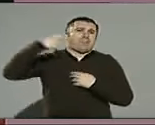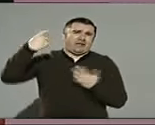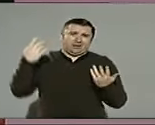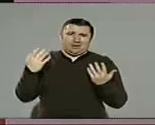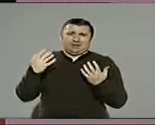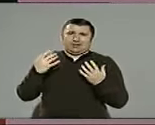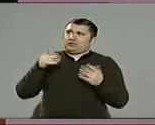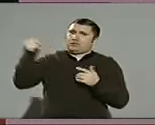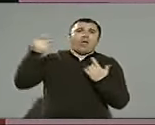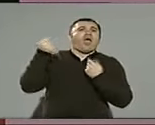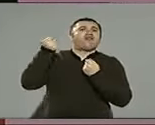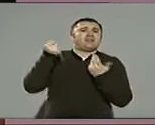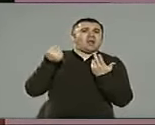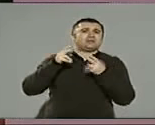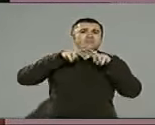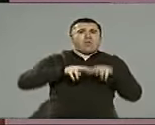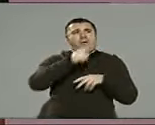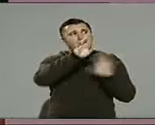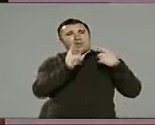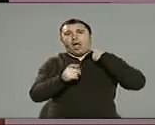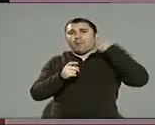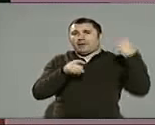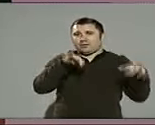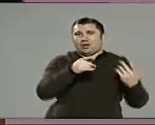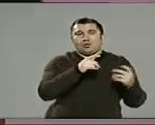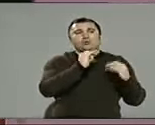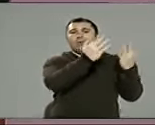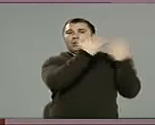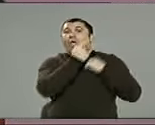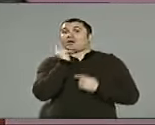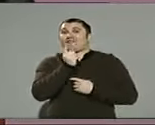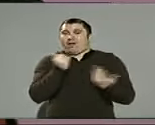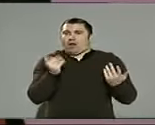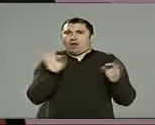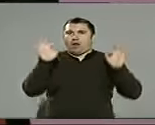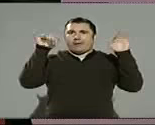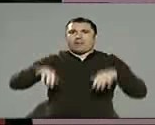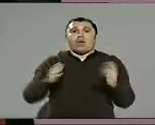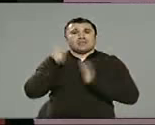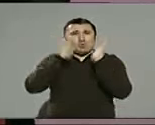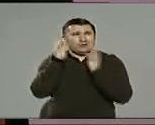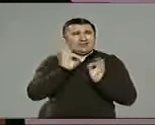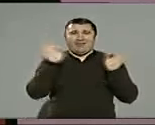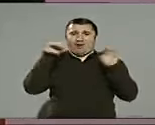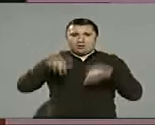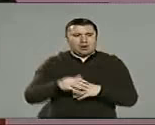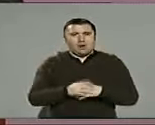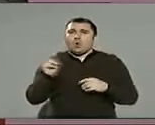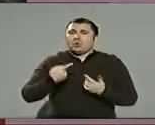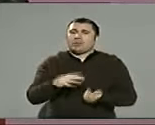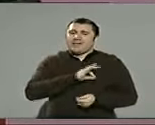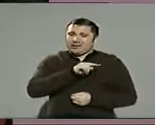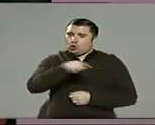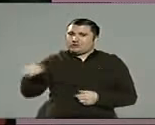den Finanzmärkten und sie gefährden die Demokratie. Das merken wir doch gerade. Deswegen, Genossinnen und Genossen, da unten sitzt er, war